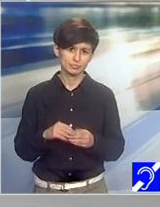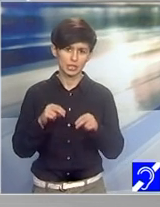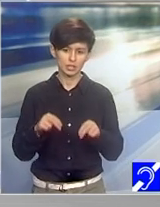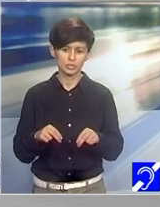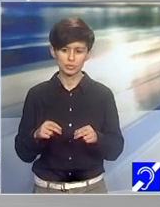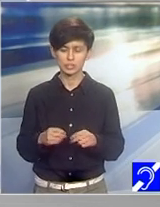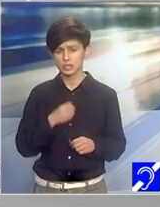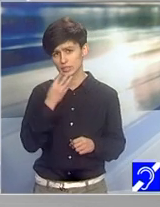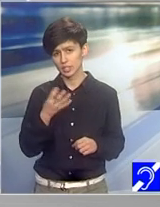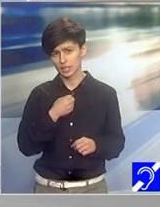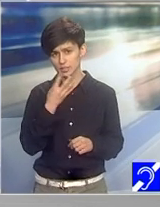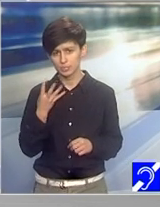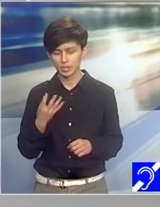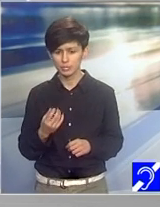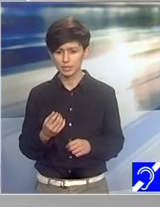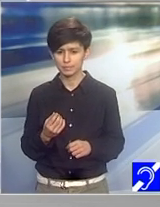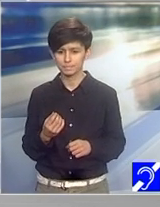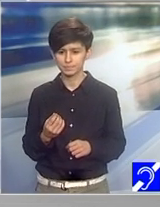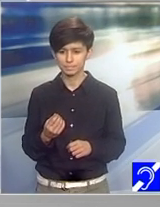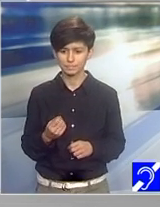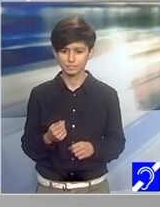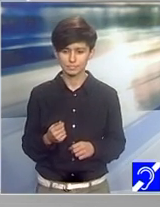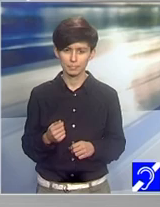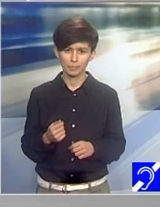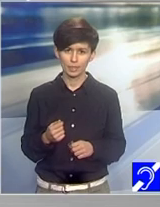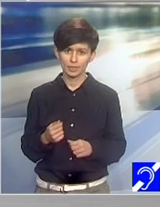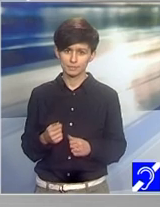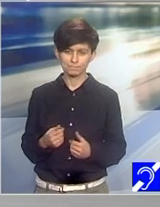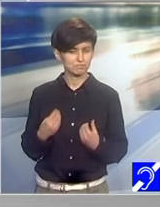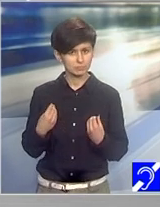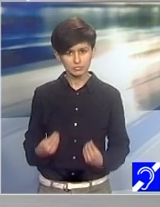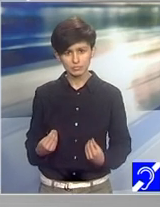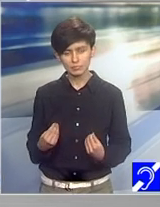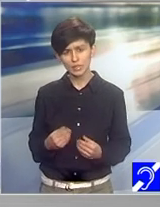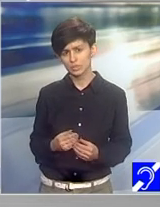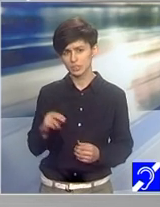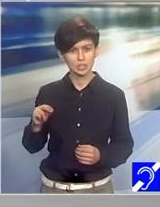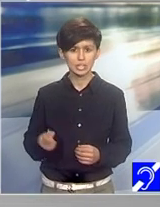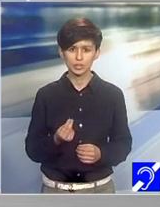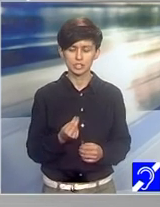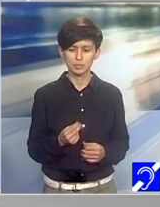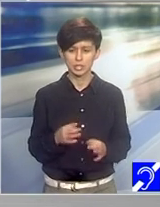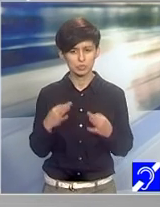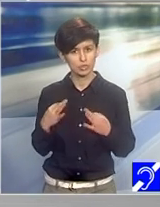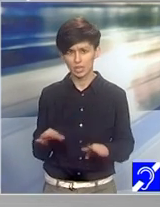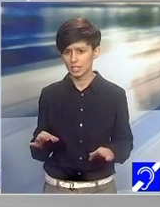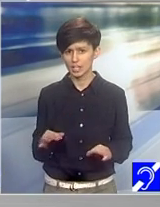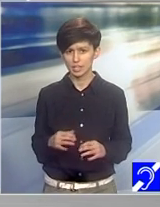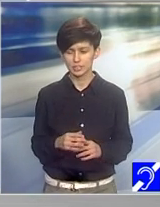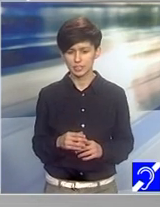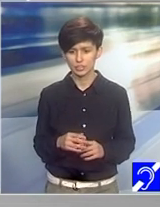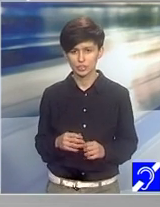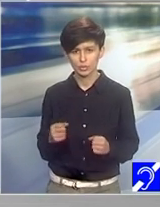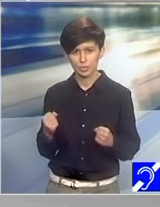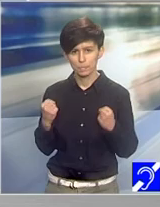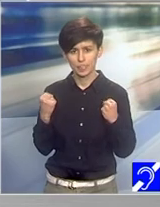exprime cu o ținută absolut extraordinară, cu o eleganță și cu o forță